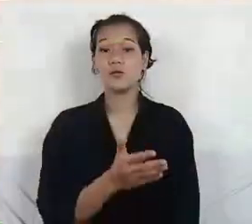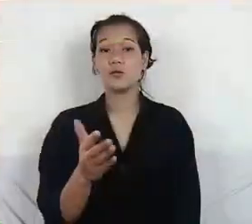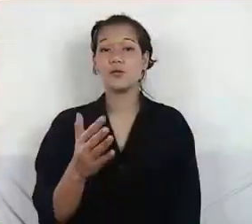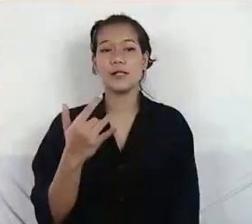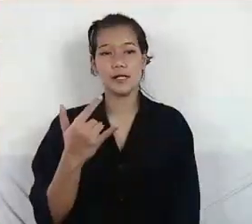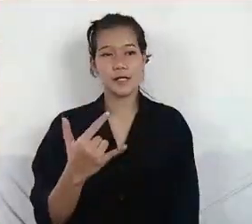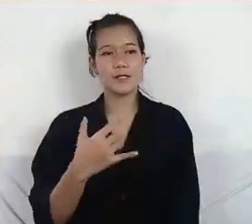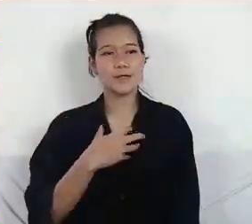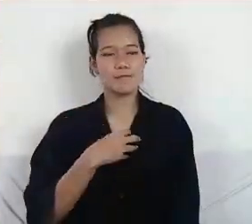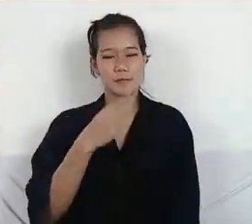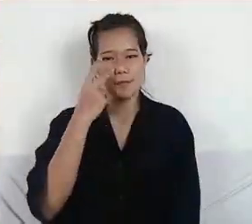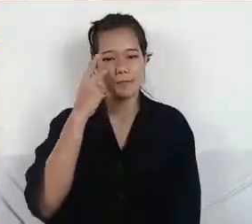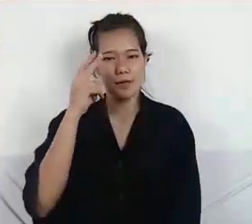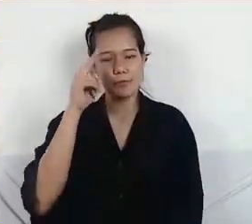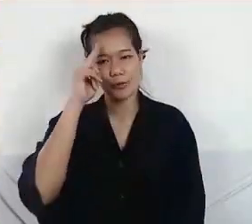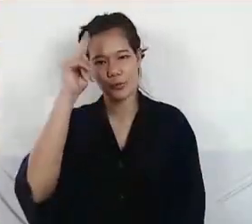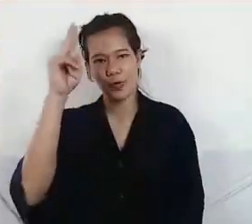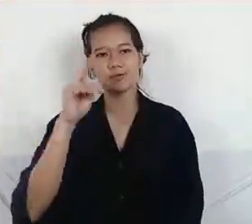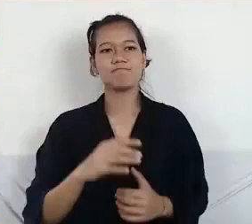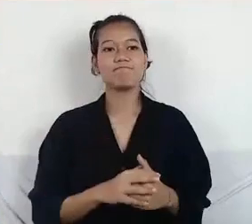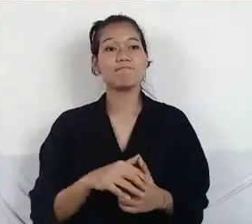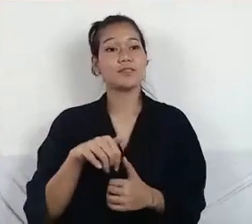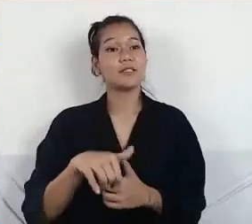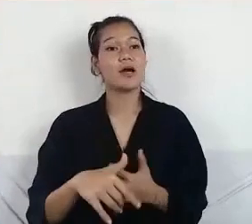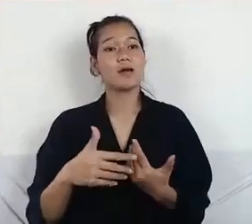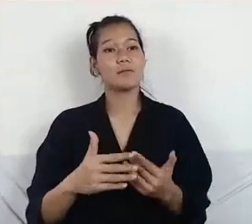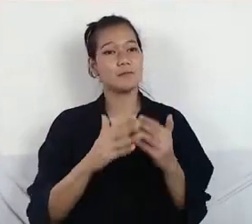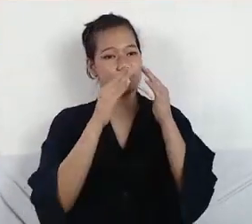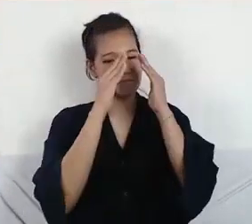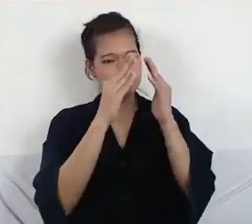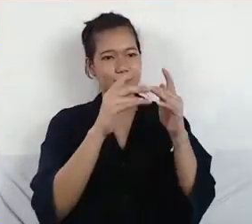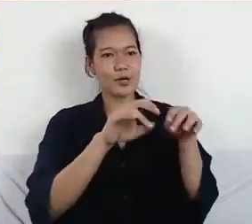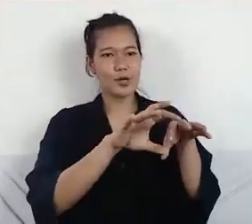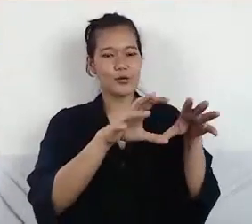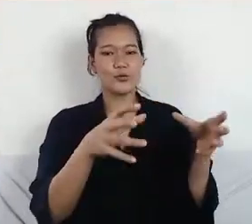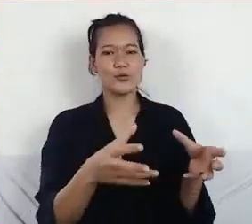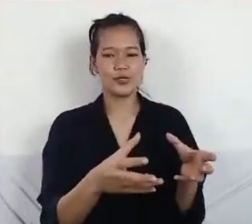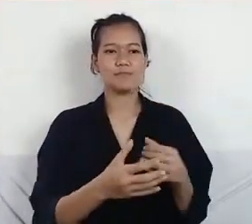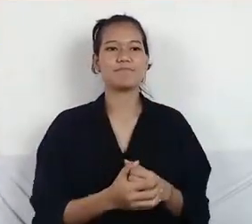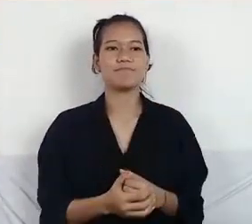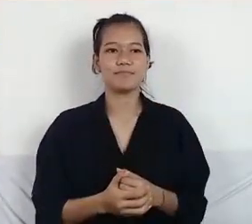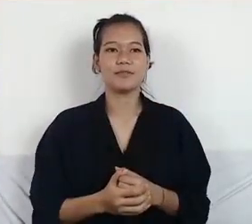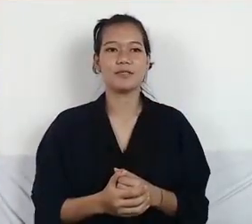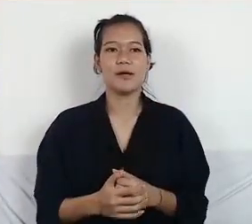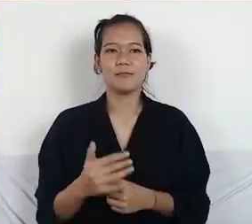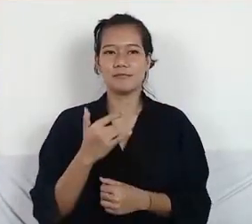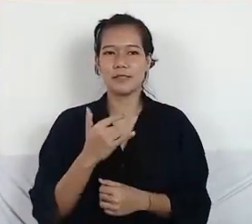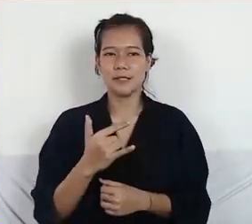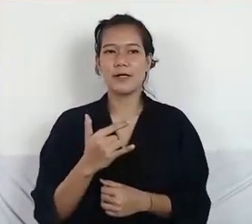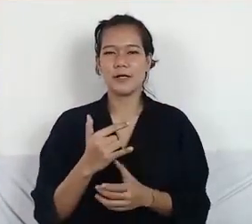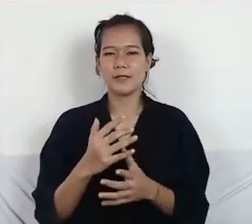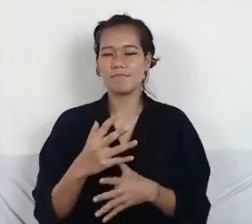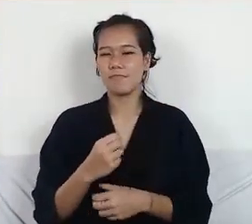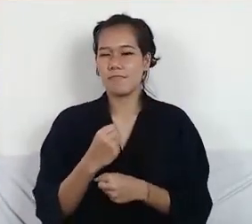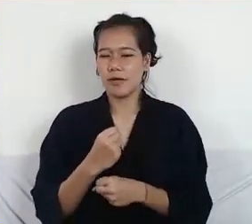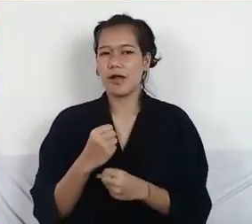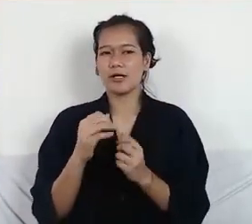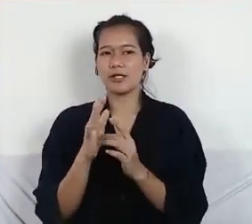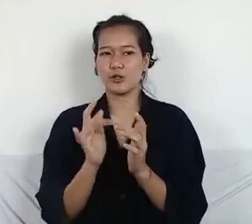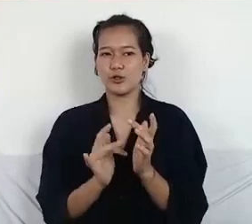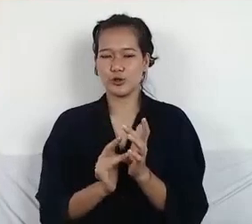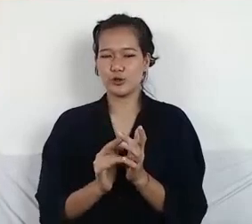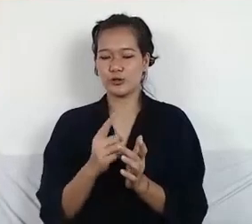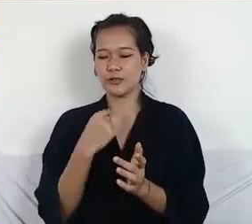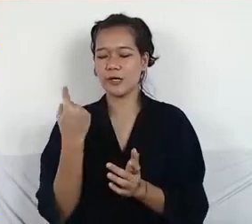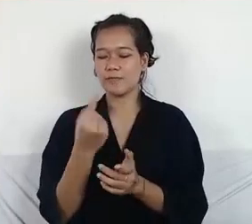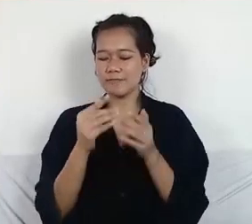Saudaraku, dengan tetap beriman kepada Tuhan, maka sekarang arahkanlah pandanganmu kepada dunia. Dengan tetap berpegang pada